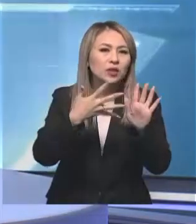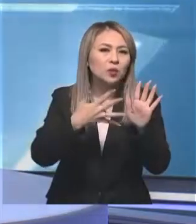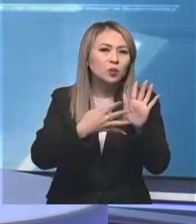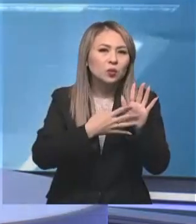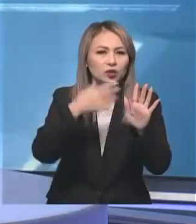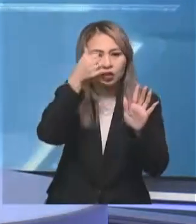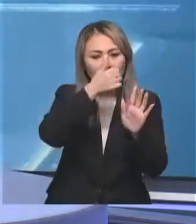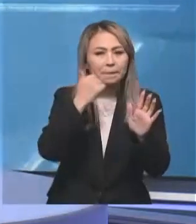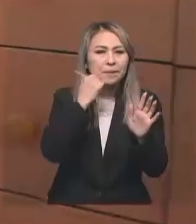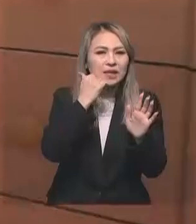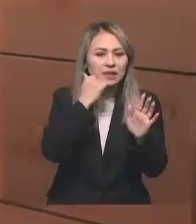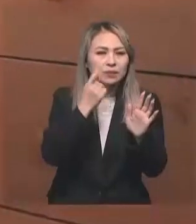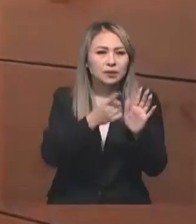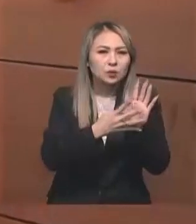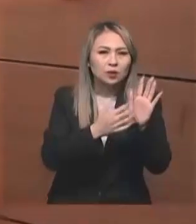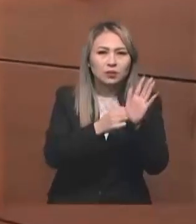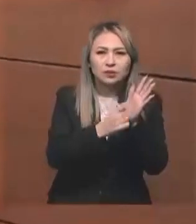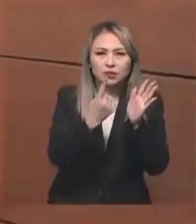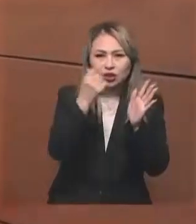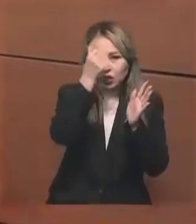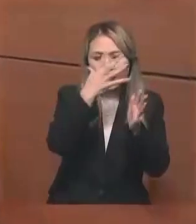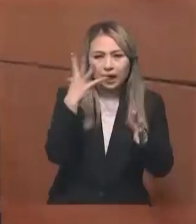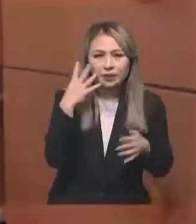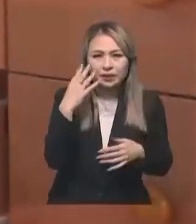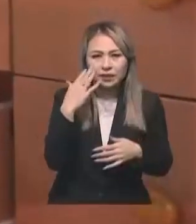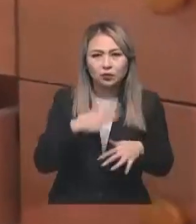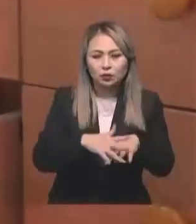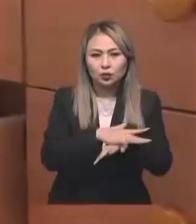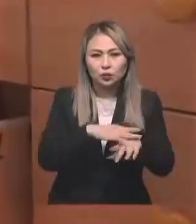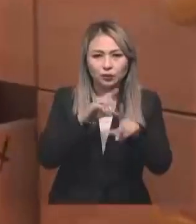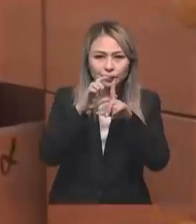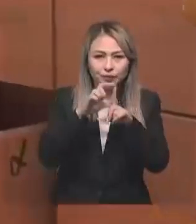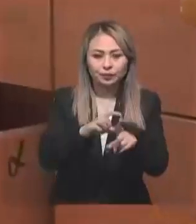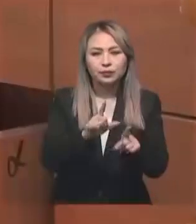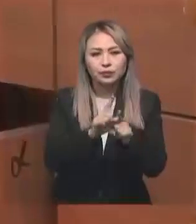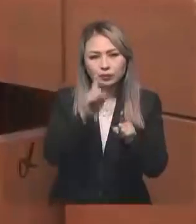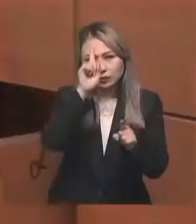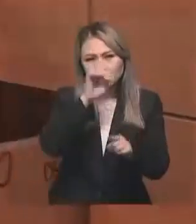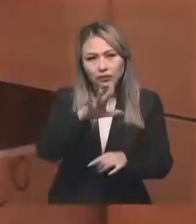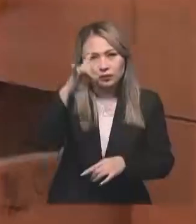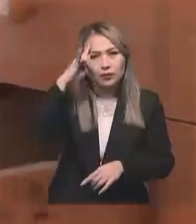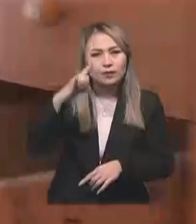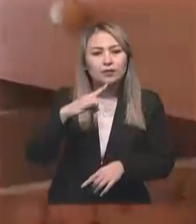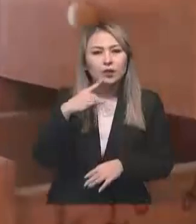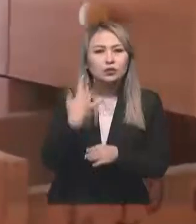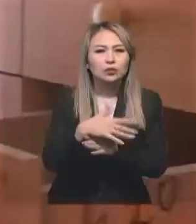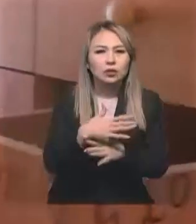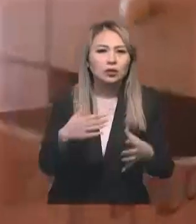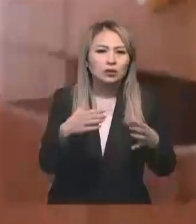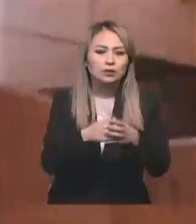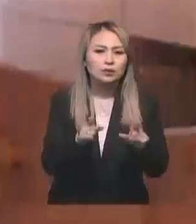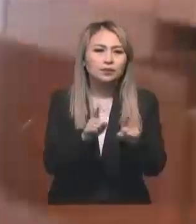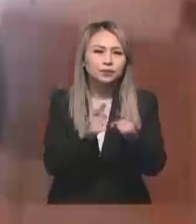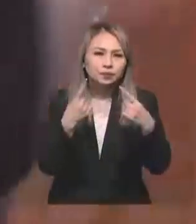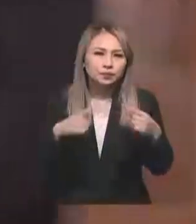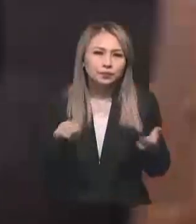жылы Мәскеуде және 1961 жылы Алматыдағы жиында сөз сөйлеген. Даңқты тұлға Қазақ даласында тұздан